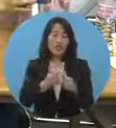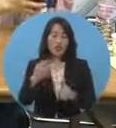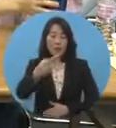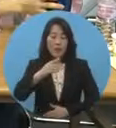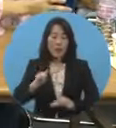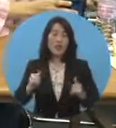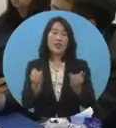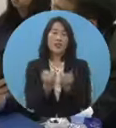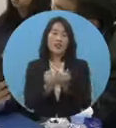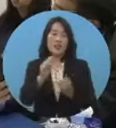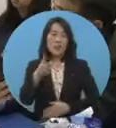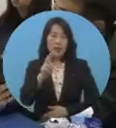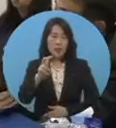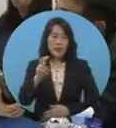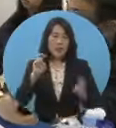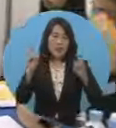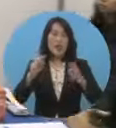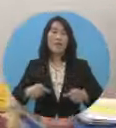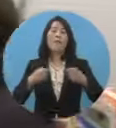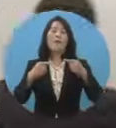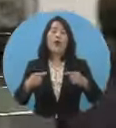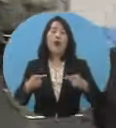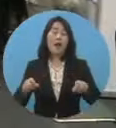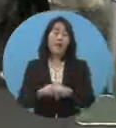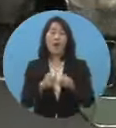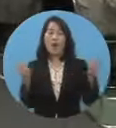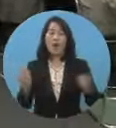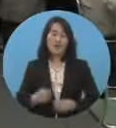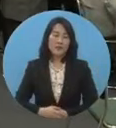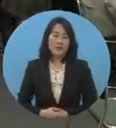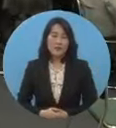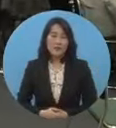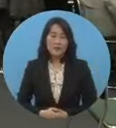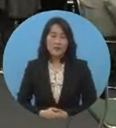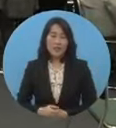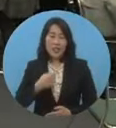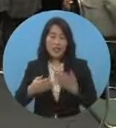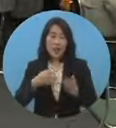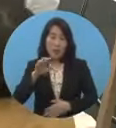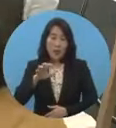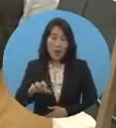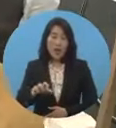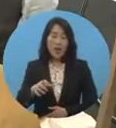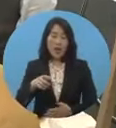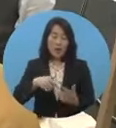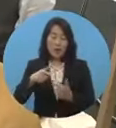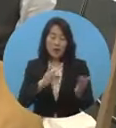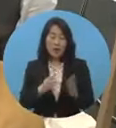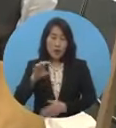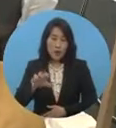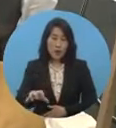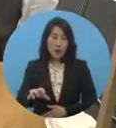1000여명의 여성과 220개 구인 업체가 참여해 성황을 이뤘습니다 현장체험 관거 면접 준비